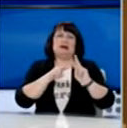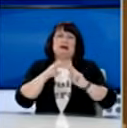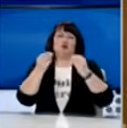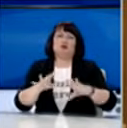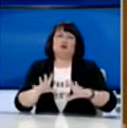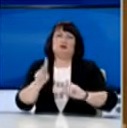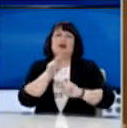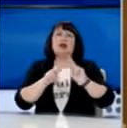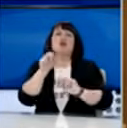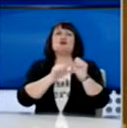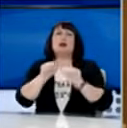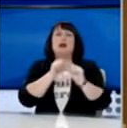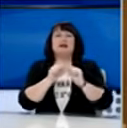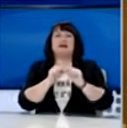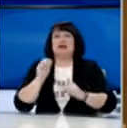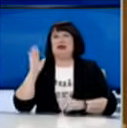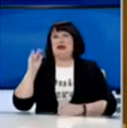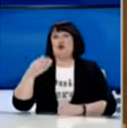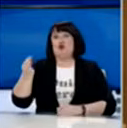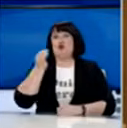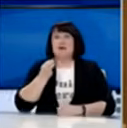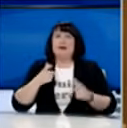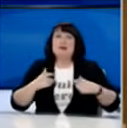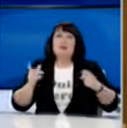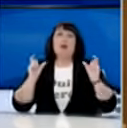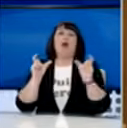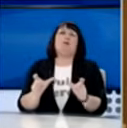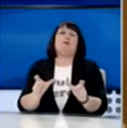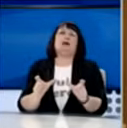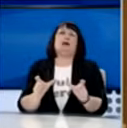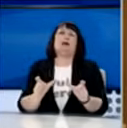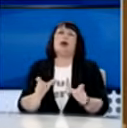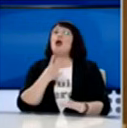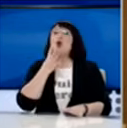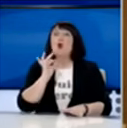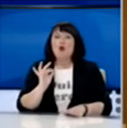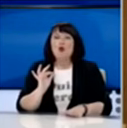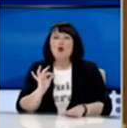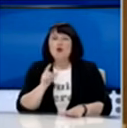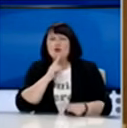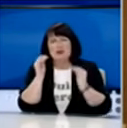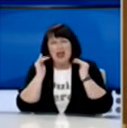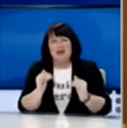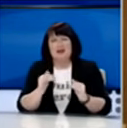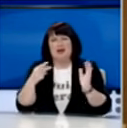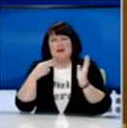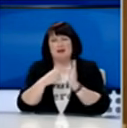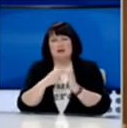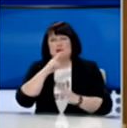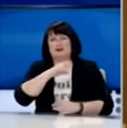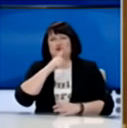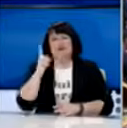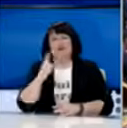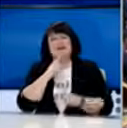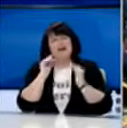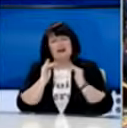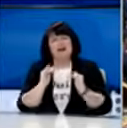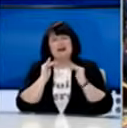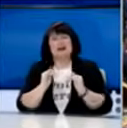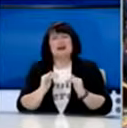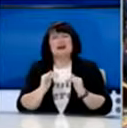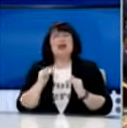είπατε τον Ιούλιο, είμαστε σε άμυνα. Γιατί τα ίδια είπατε το 2021